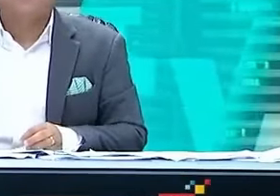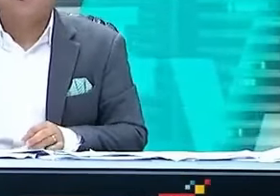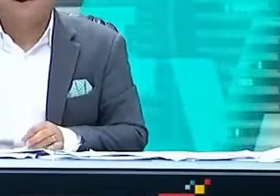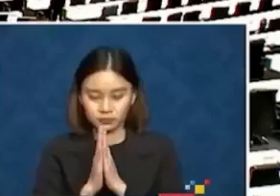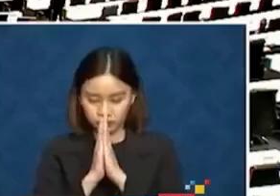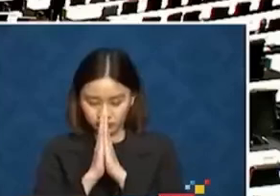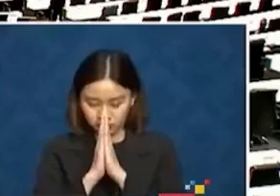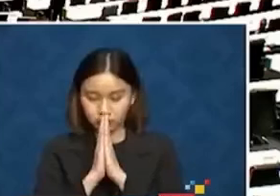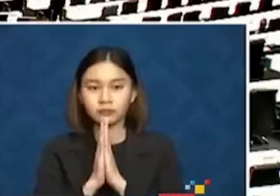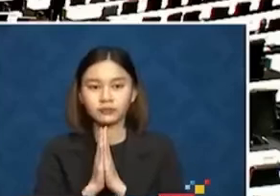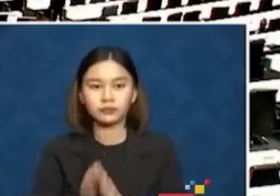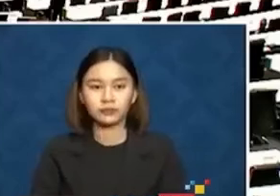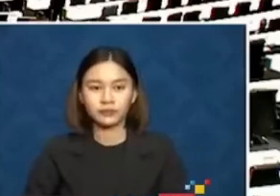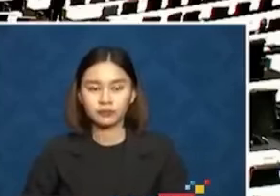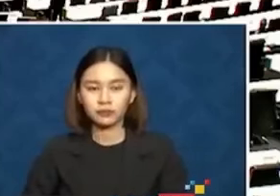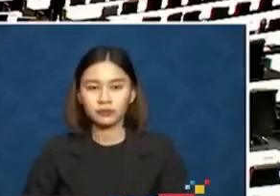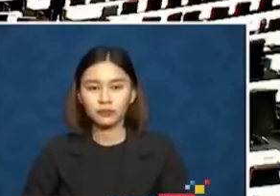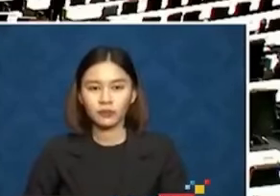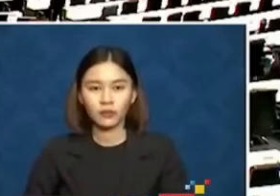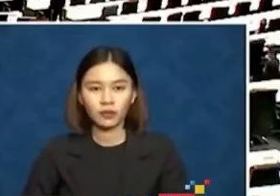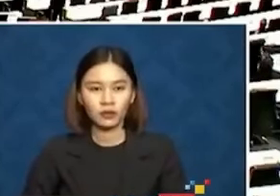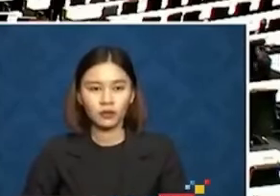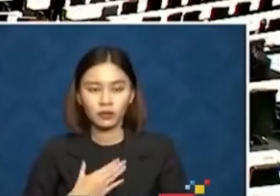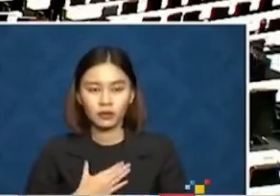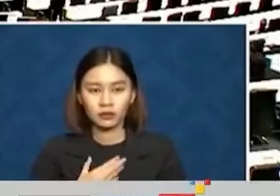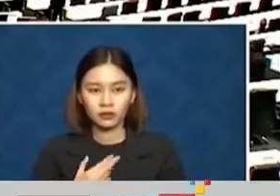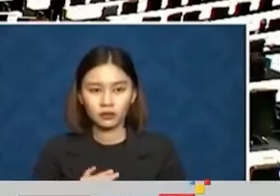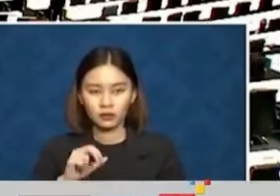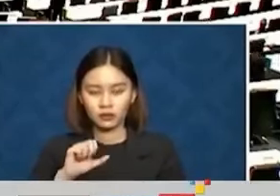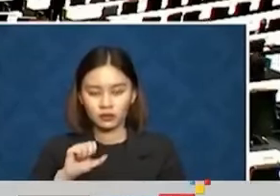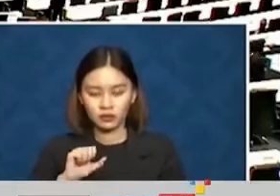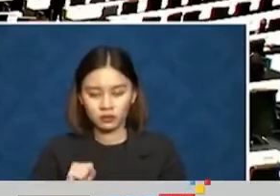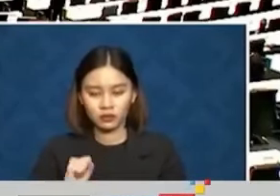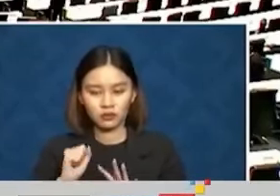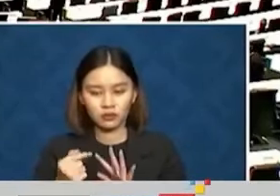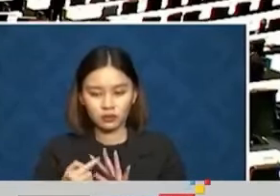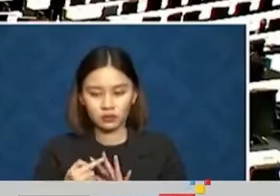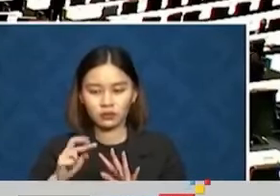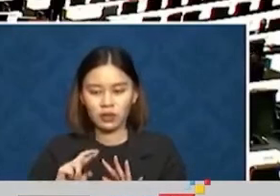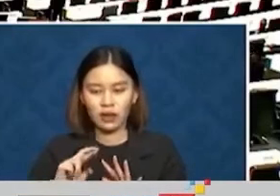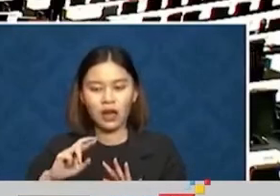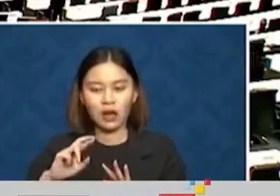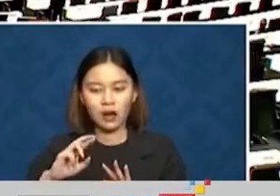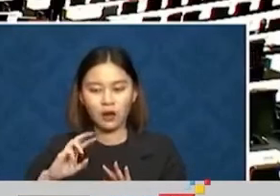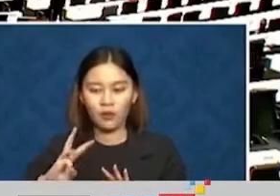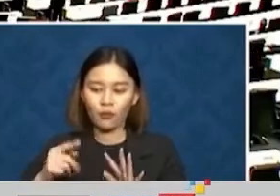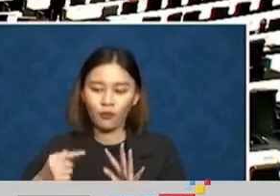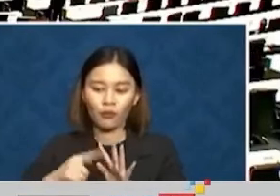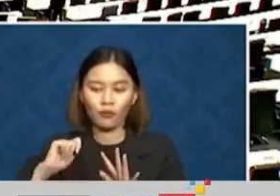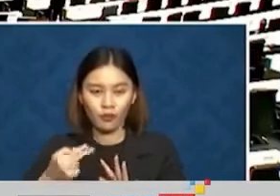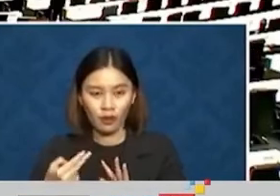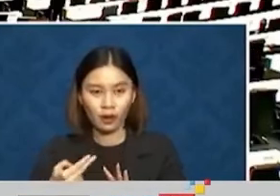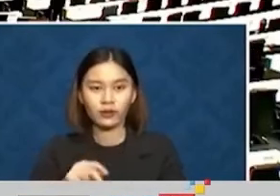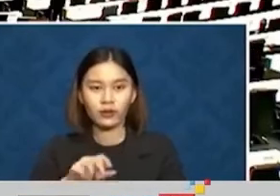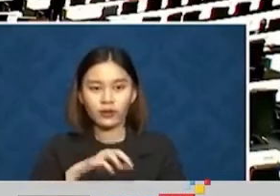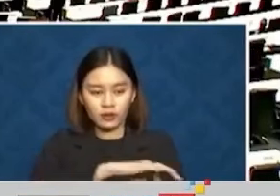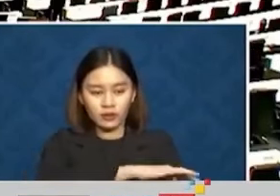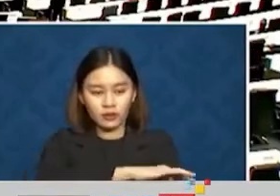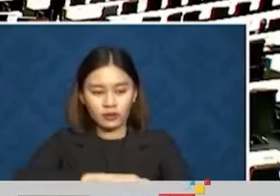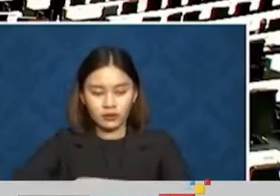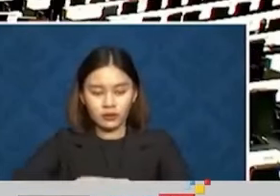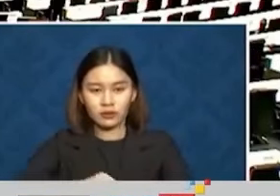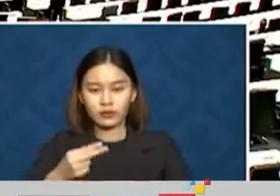จรองประธานอ๋องฮะวันนี้โอ้โหโดนน่วมเลยวันนี ้พี่ ด ู นะช่วงที่รองพิเชษฐ์นะทำหน้าที่ประธานน ะ